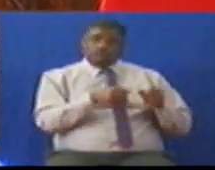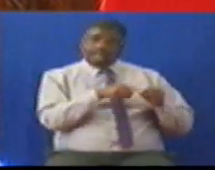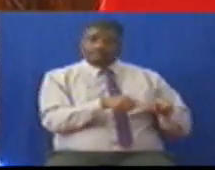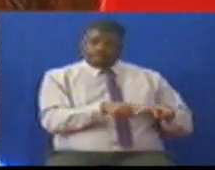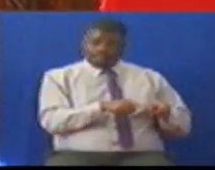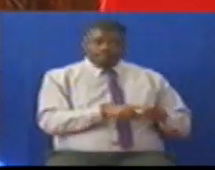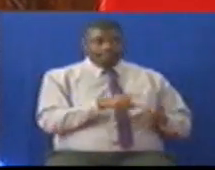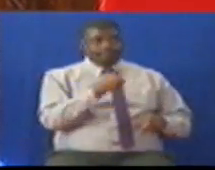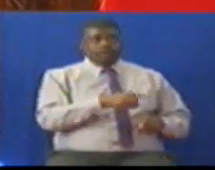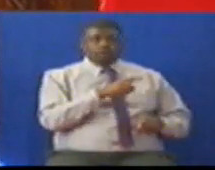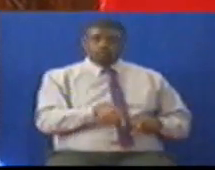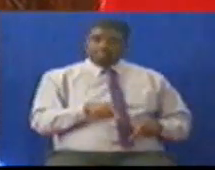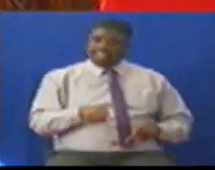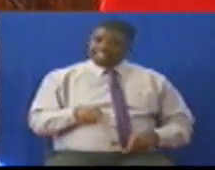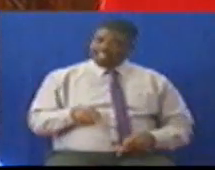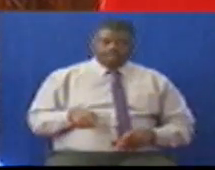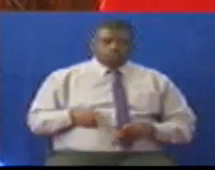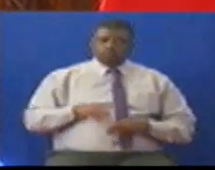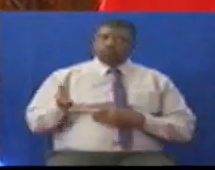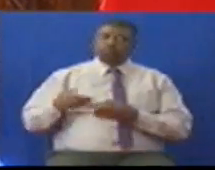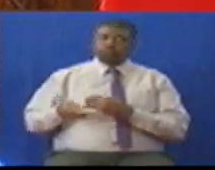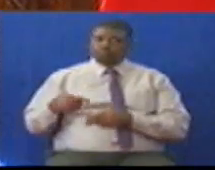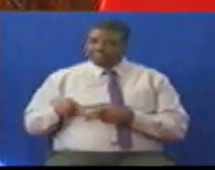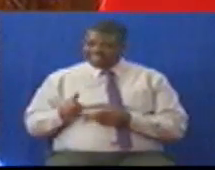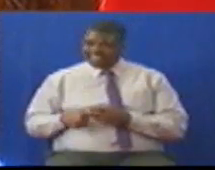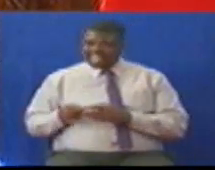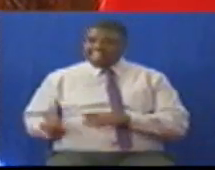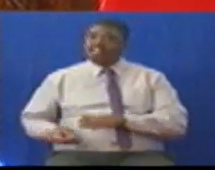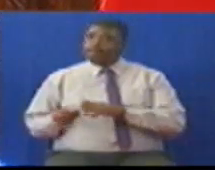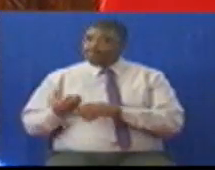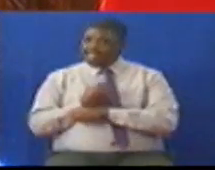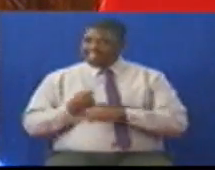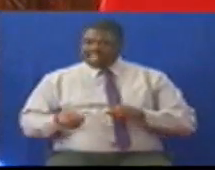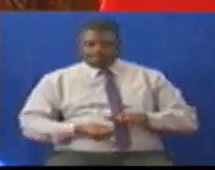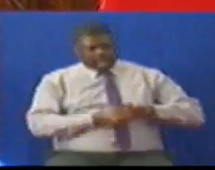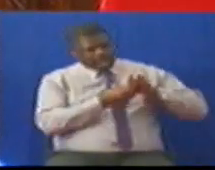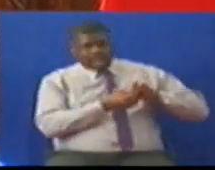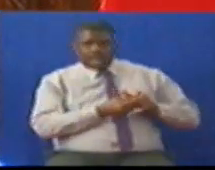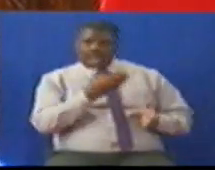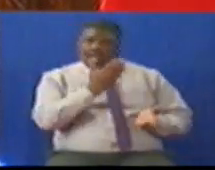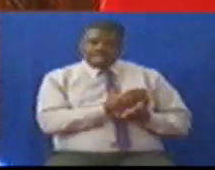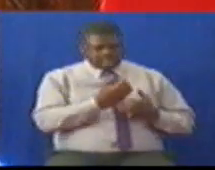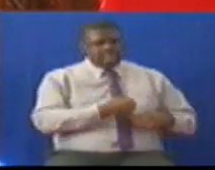jinai ya uhujumu uchumi na utakatishaji fedha yadhaminike ili haki itendeke na kuepusha wasio na